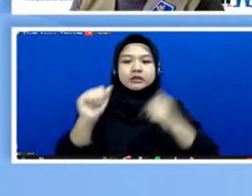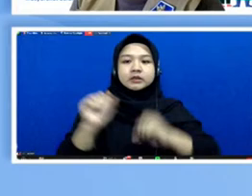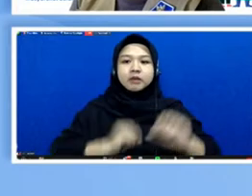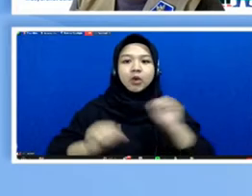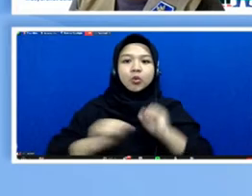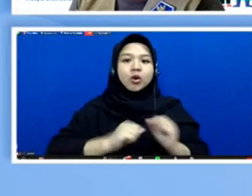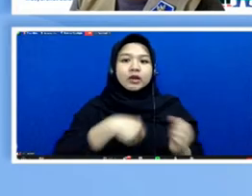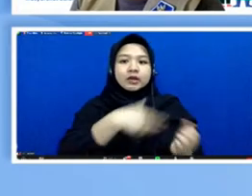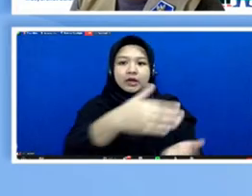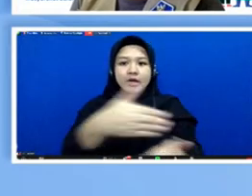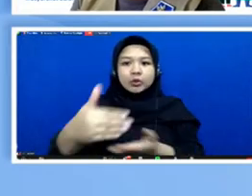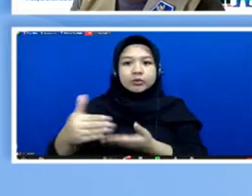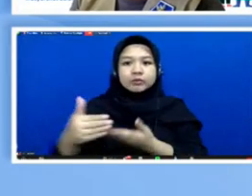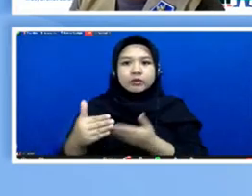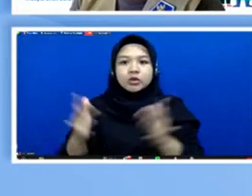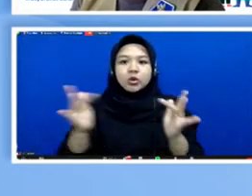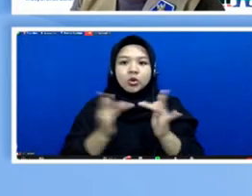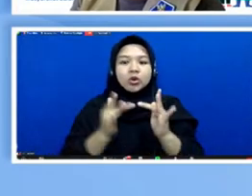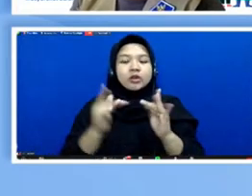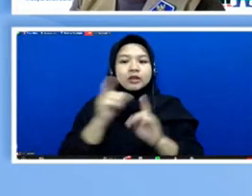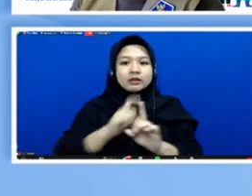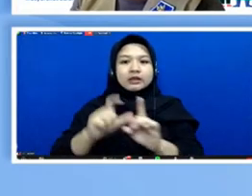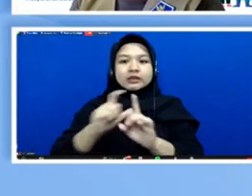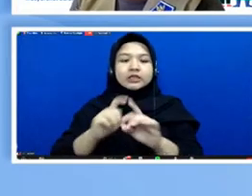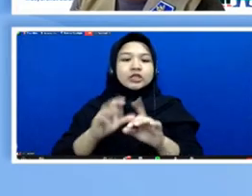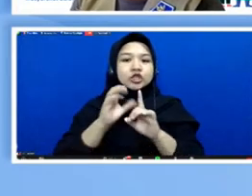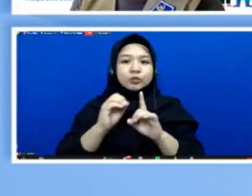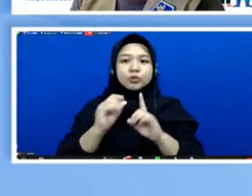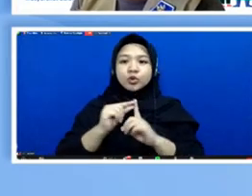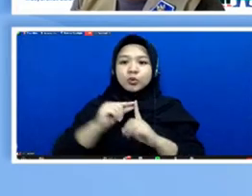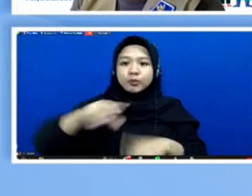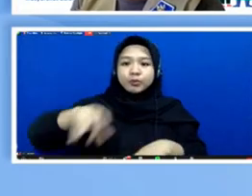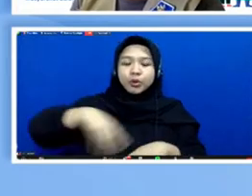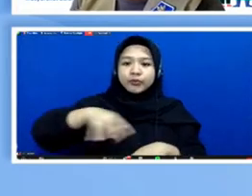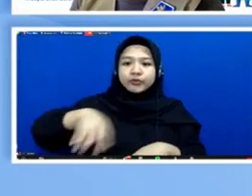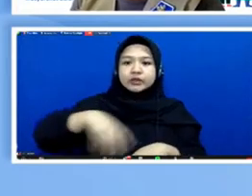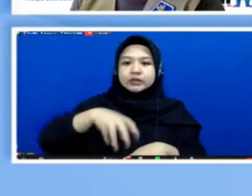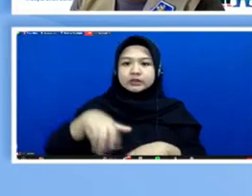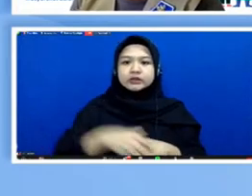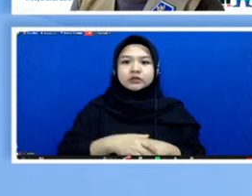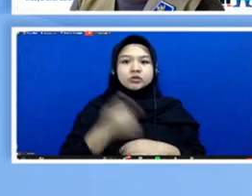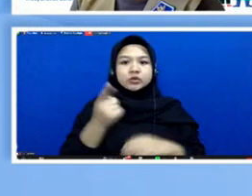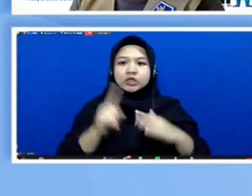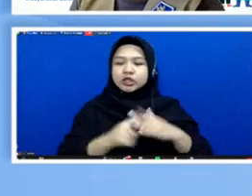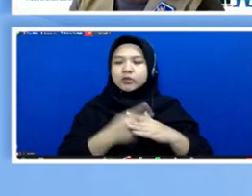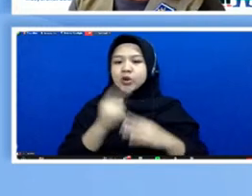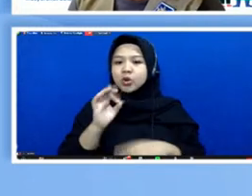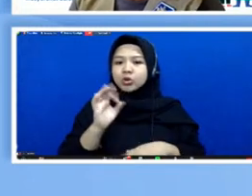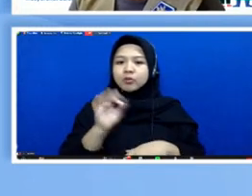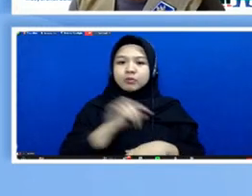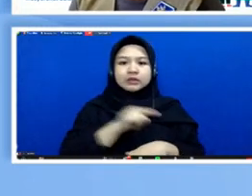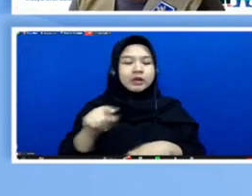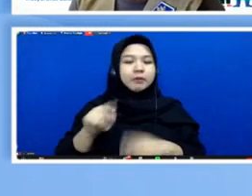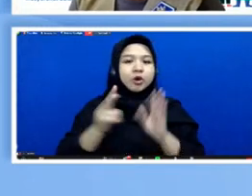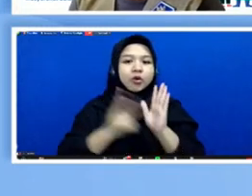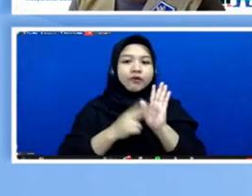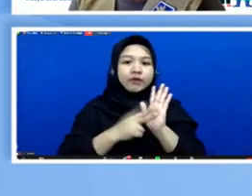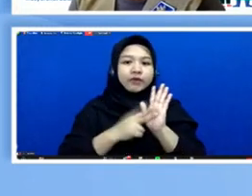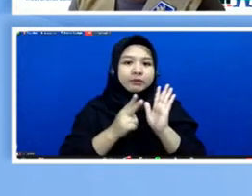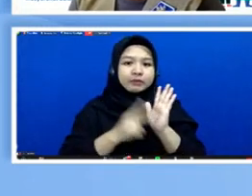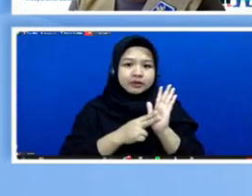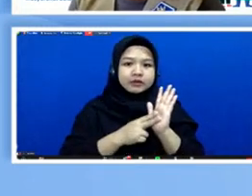rekrutmen melakukan kontak tracing di 10 provinsi yang pada waktu itu dimulai sejak Oktober sampai November, di